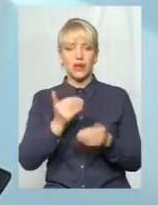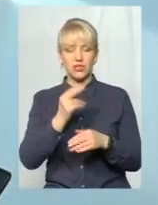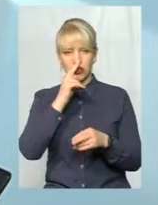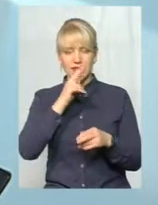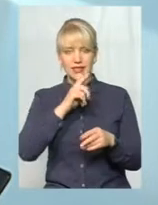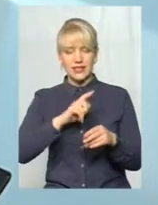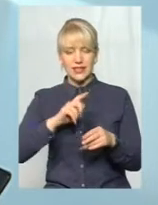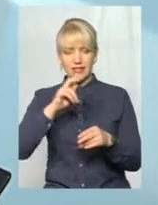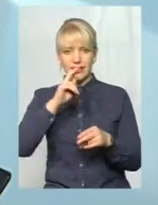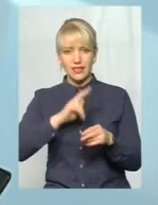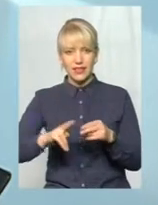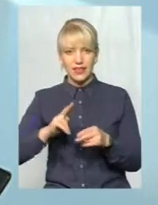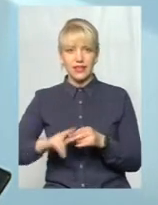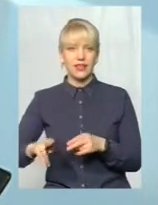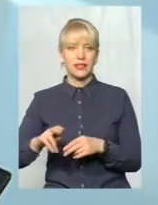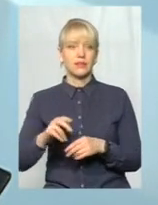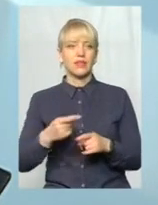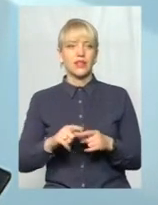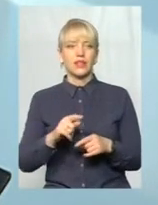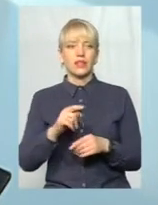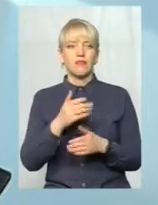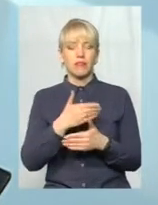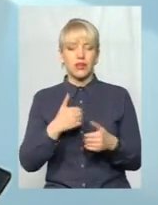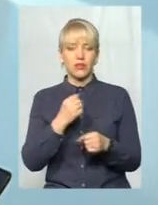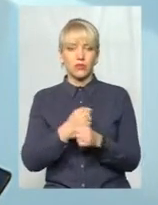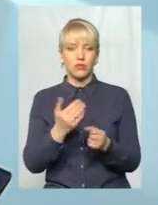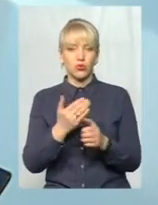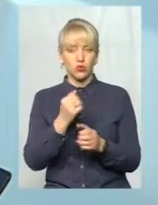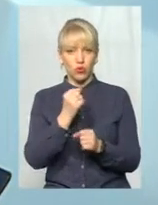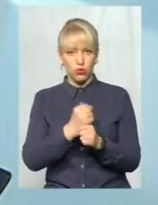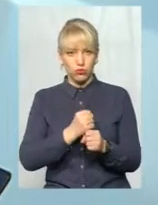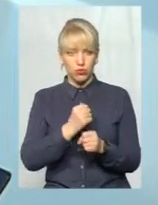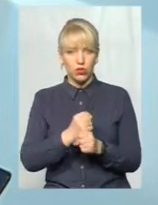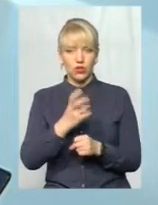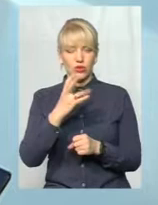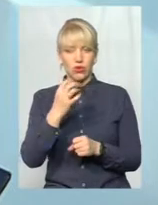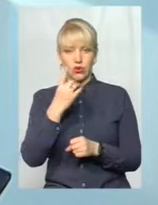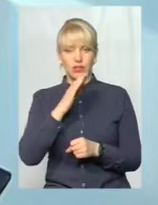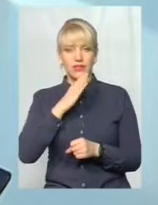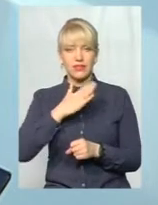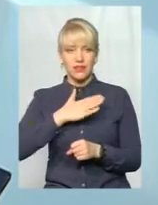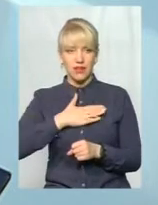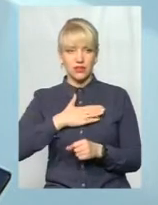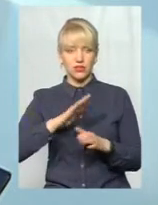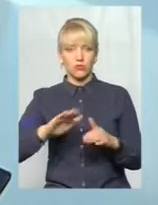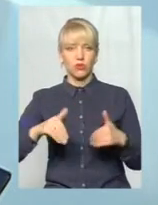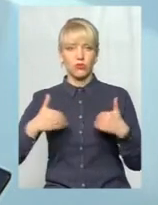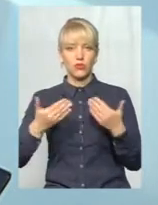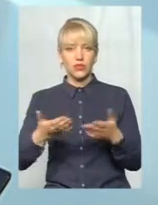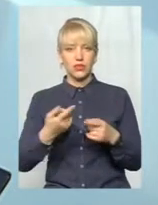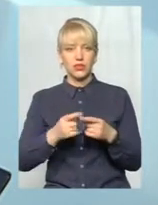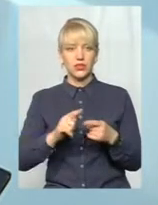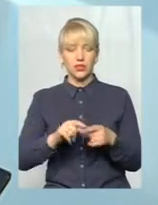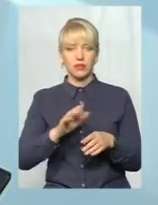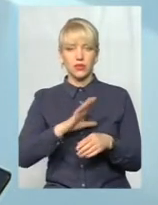не можу сказати, що ми безпосередньо в цьому робимо якусь роботу, але одна із наших таких була пропозицій, навіть це не